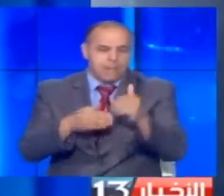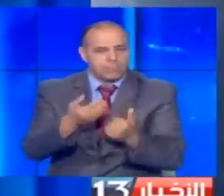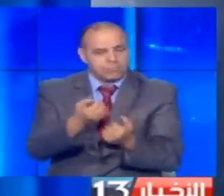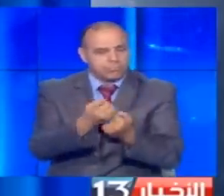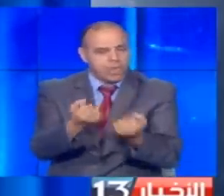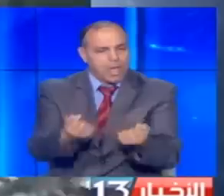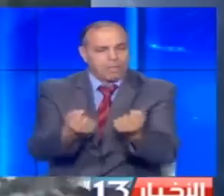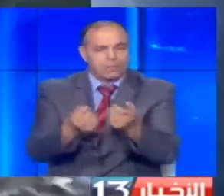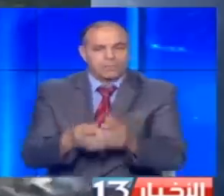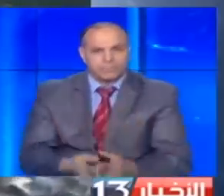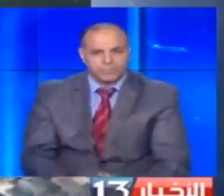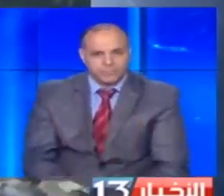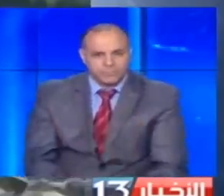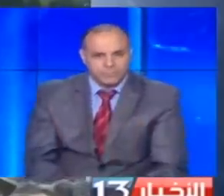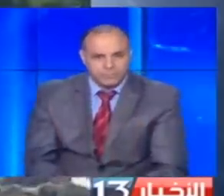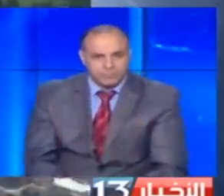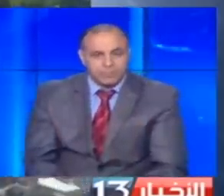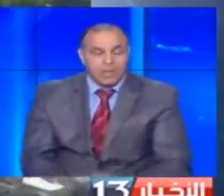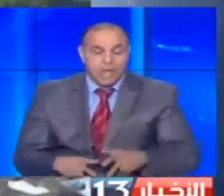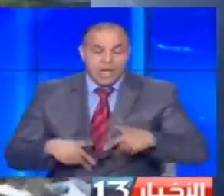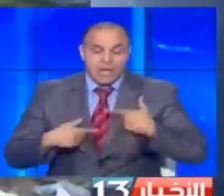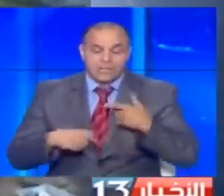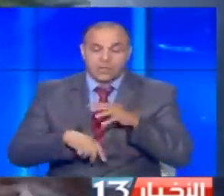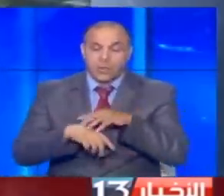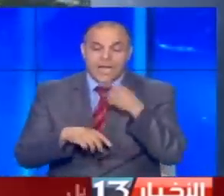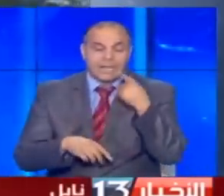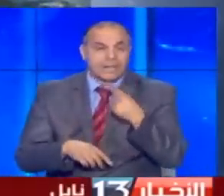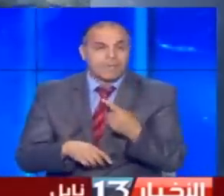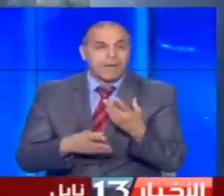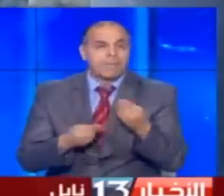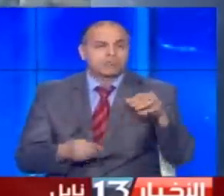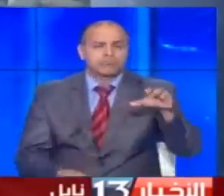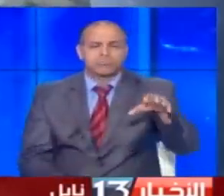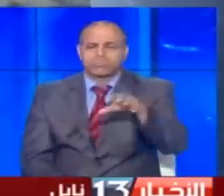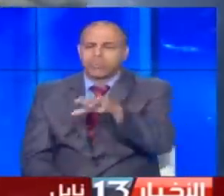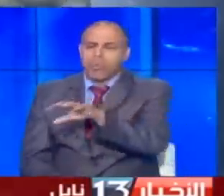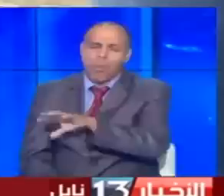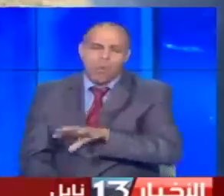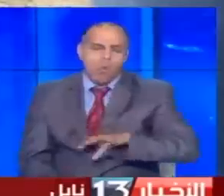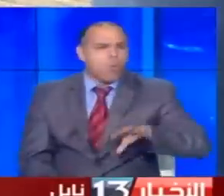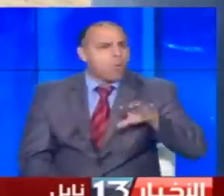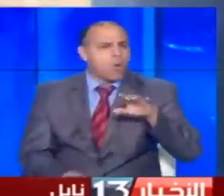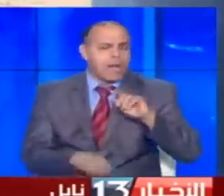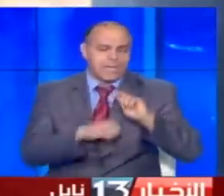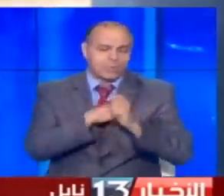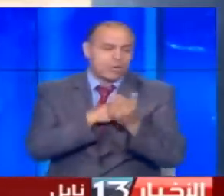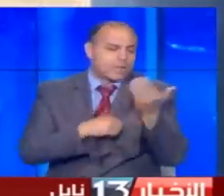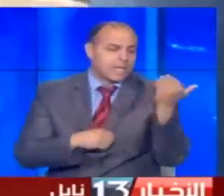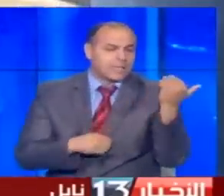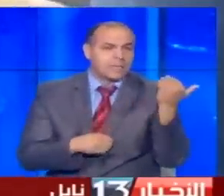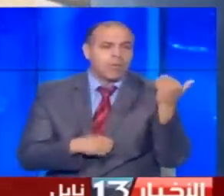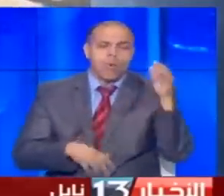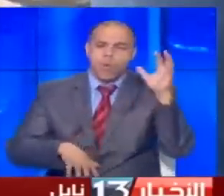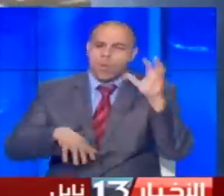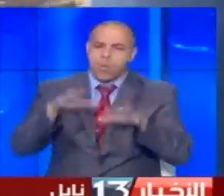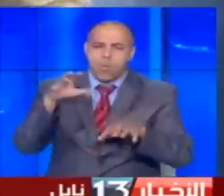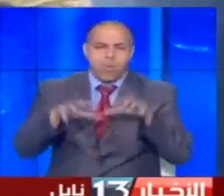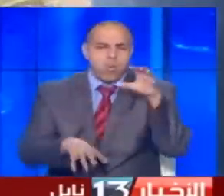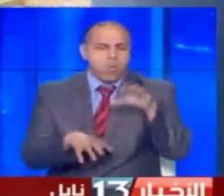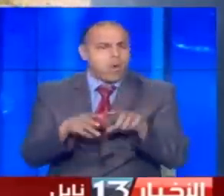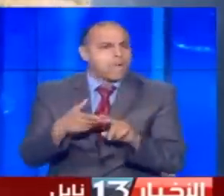ها عاشت ليتنا بل عدد من المناطق المجاوره لها الاسبوع الماضي على وقع امطار طوفانيه